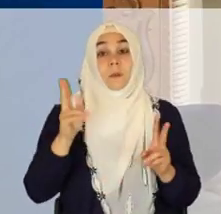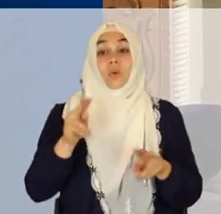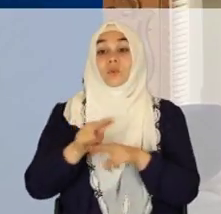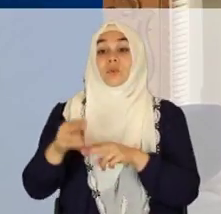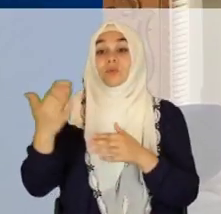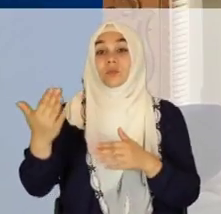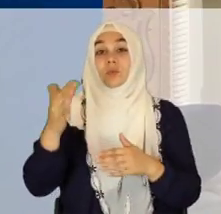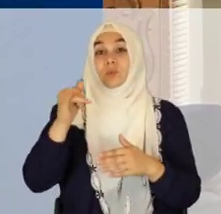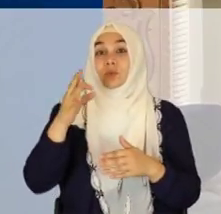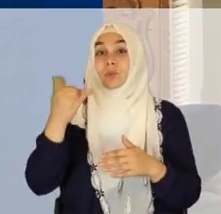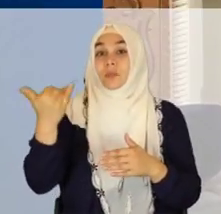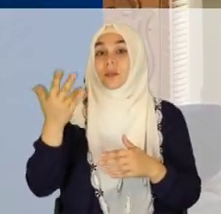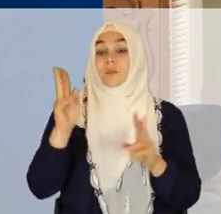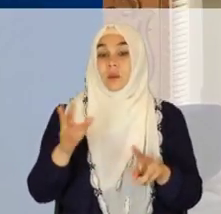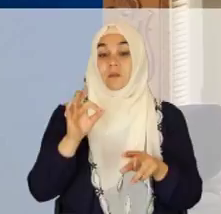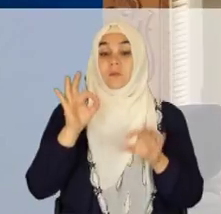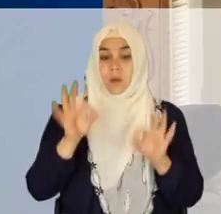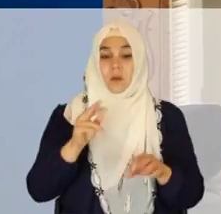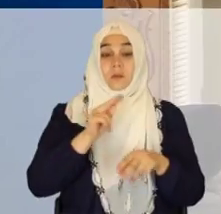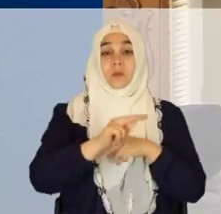Ustoz yaxshi o'qitsin.